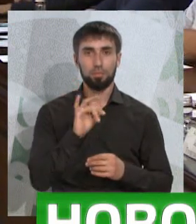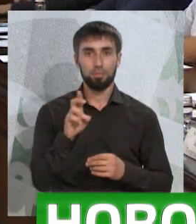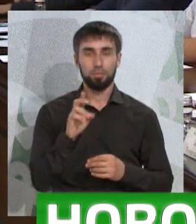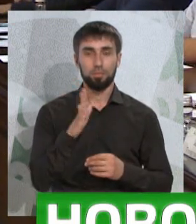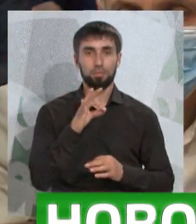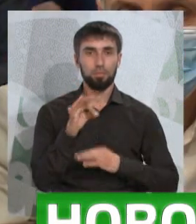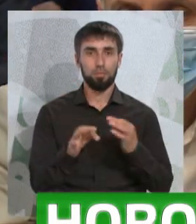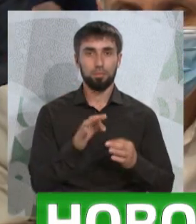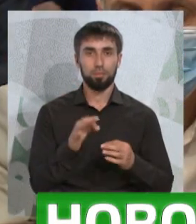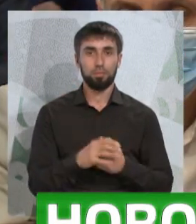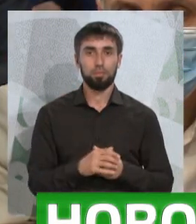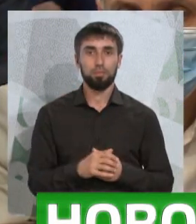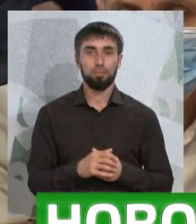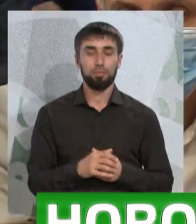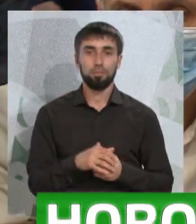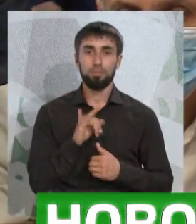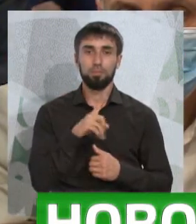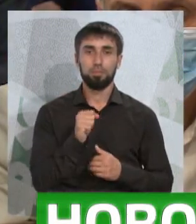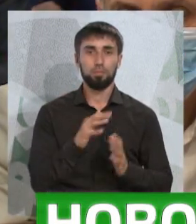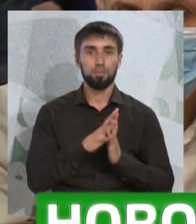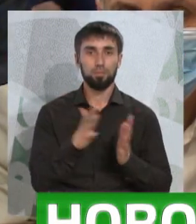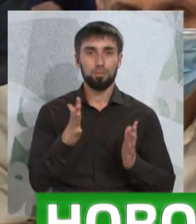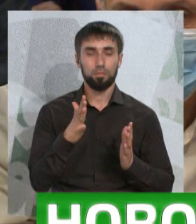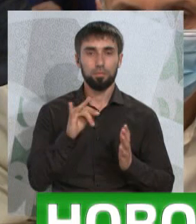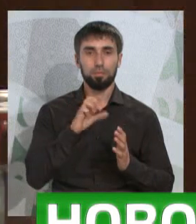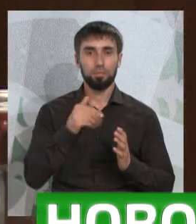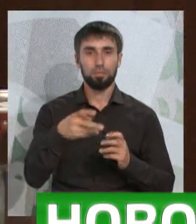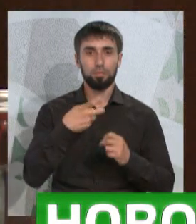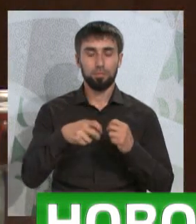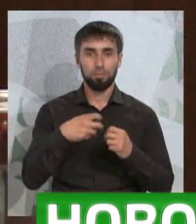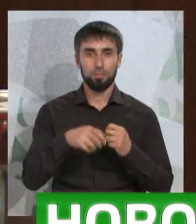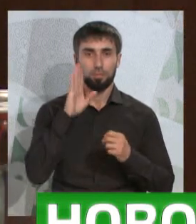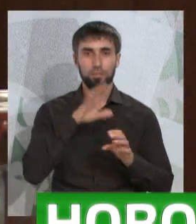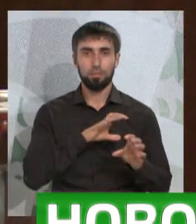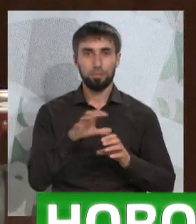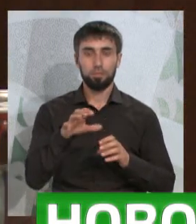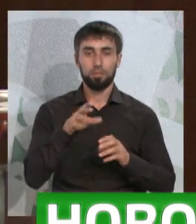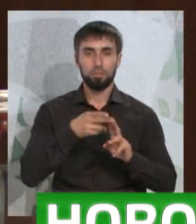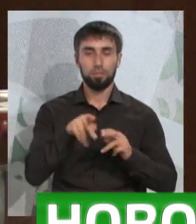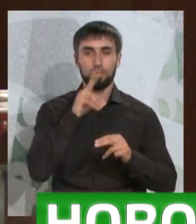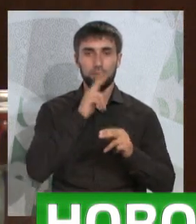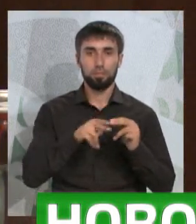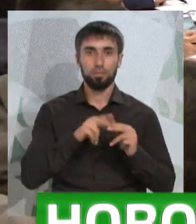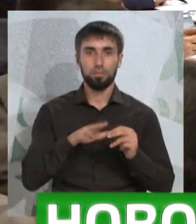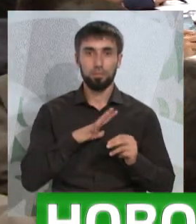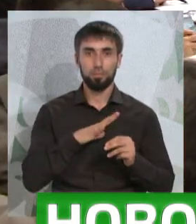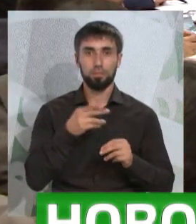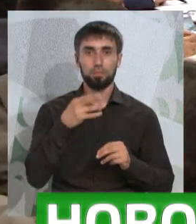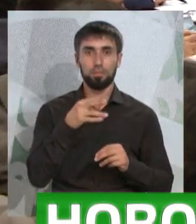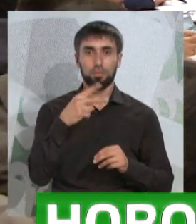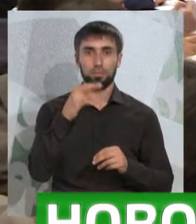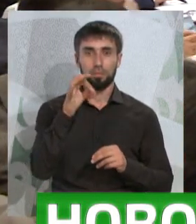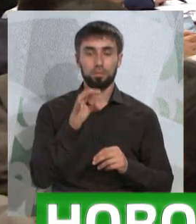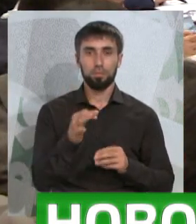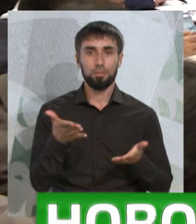кубометров в сутки. Из-за большого износа разводящих сетей водоснабжения потери воды при транспортировке составляет до